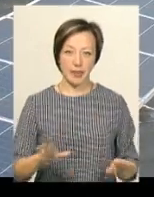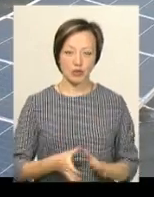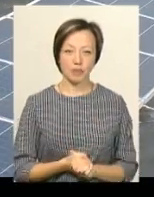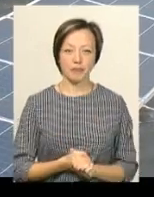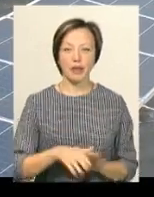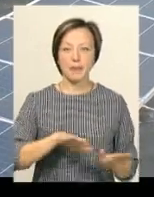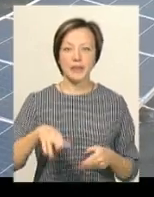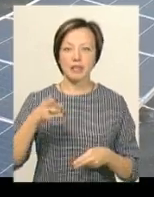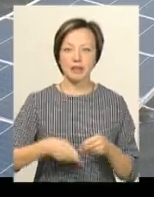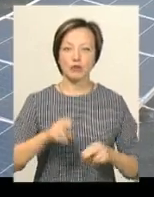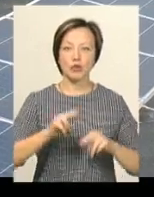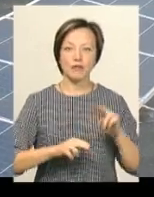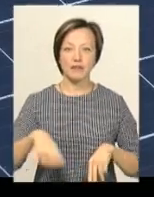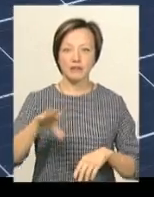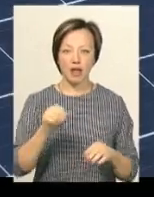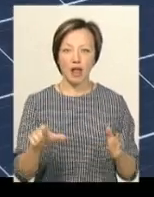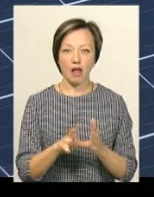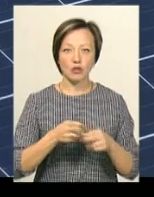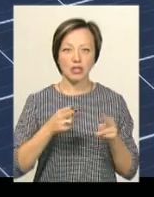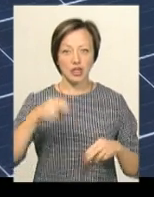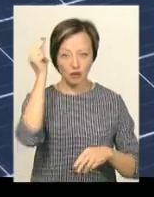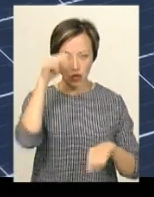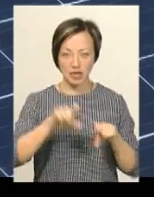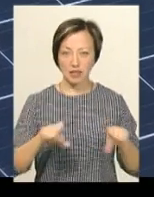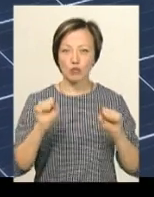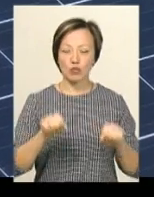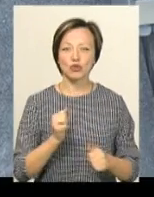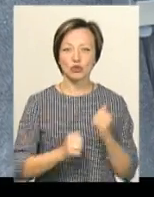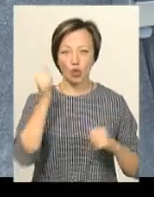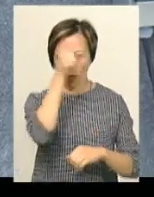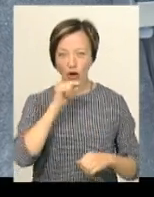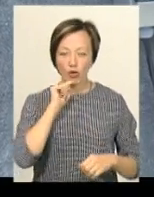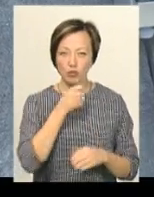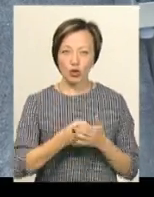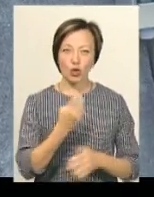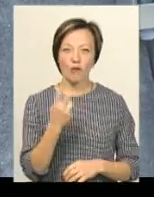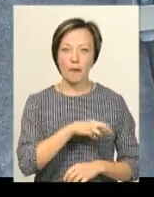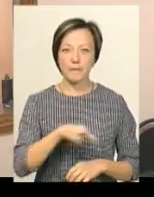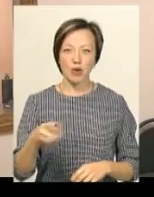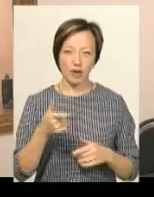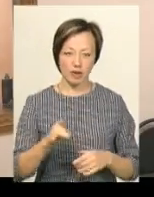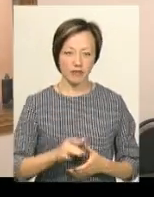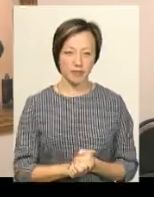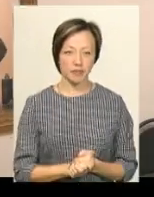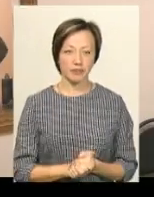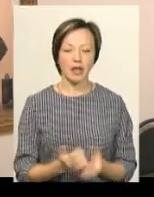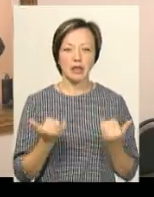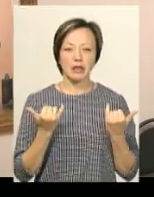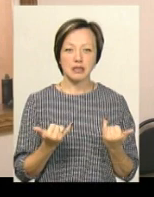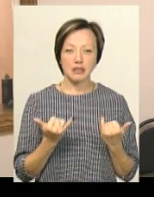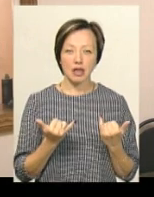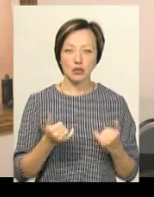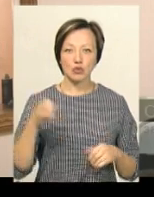Після завершення будівництва усіх електростанцій навчальний заклад зможе щороку економити до 2 мільйонів гривень. Зараз потужність соняшої